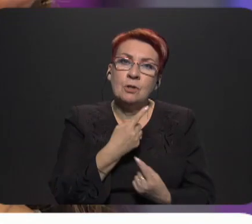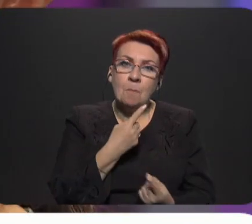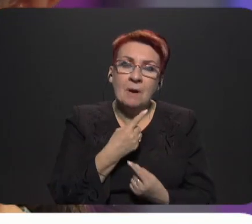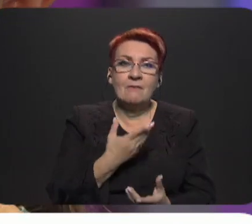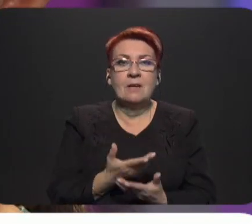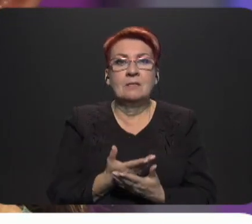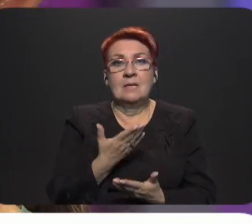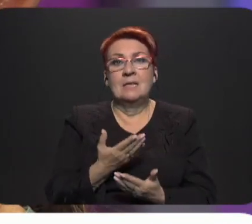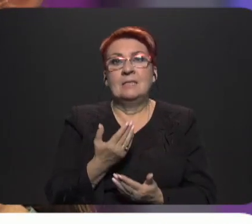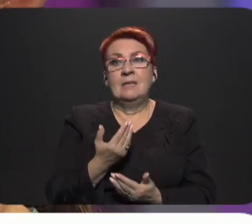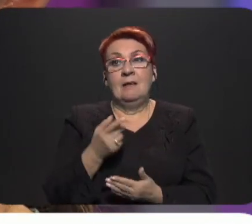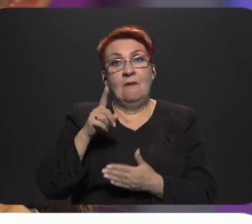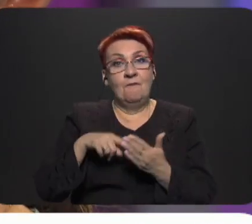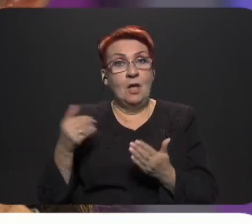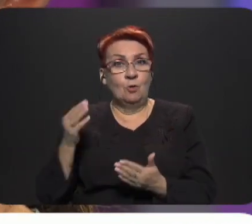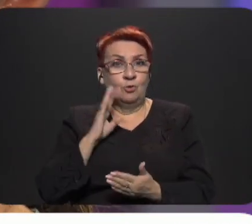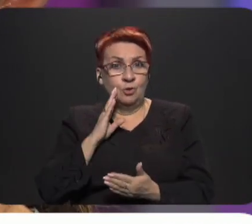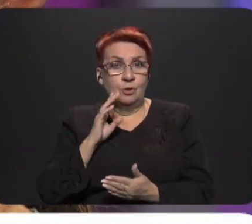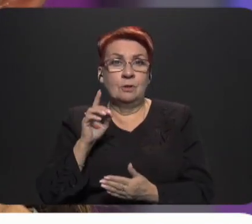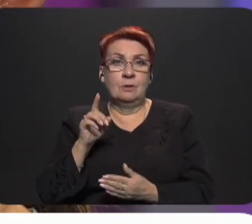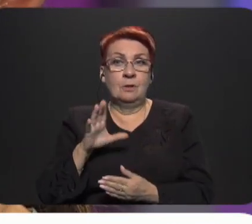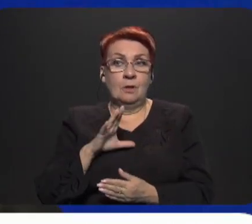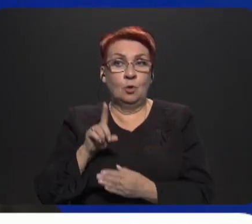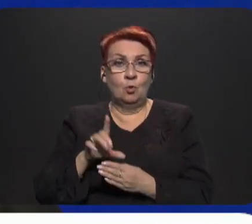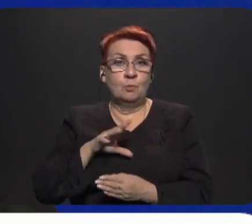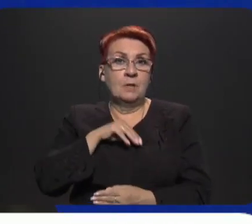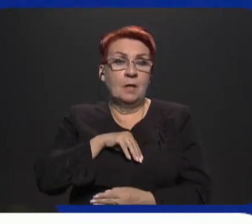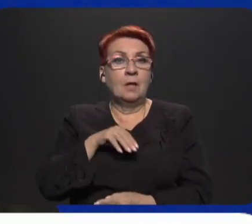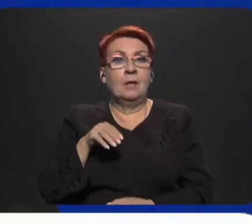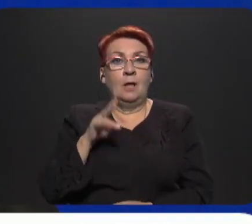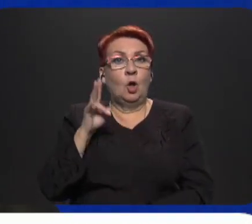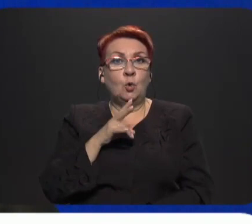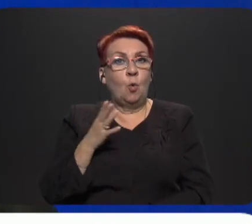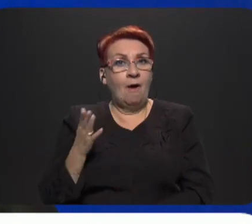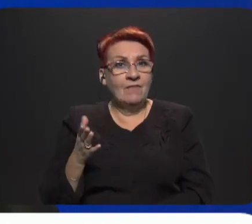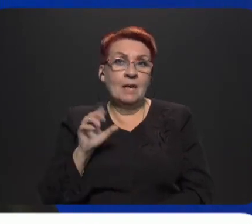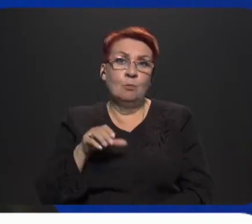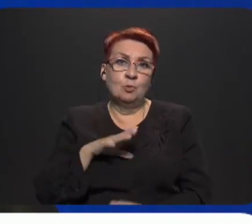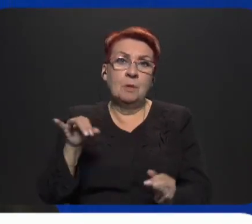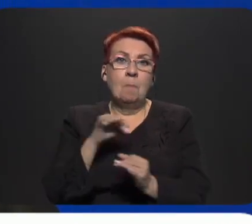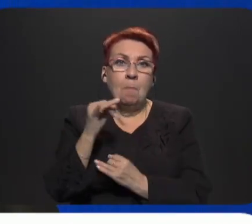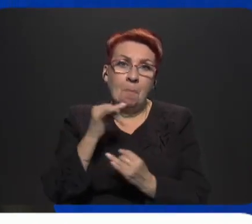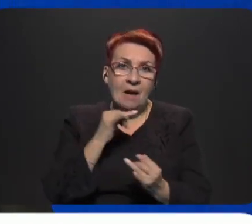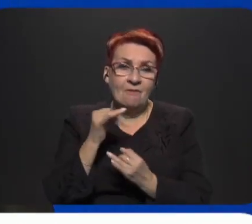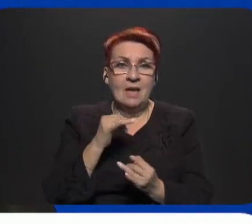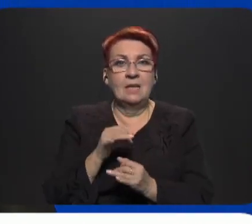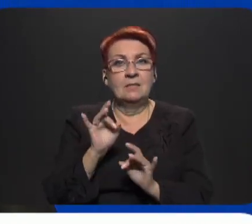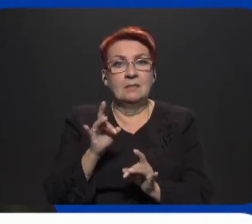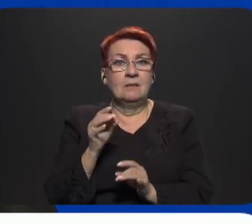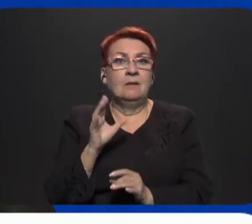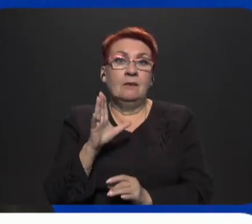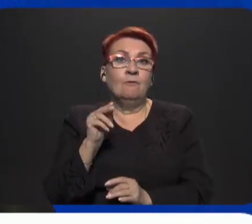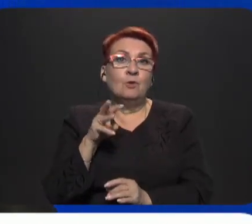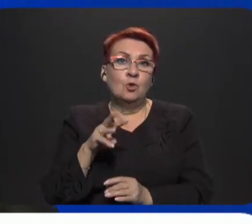Раз человек верующий, следовательно, у него должен духовник быть, может быть, встретиться с этим духовником, поговорить, в чем